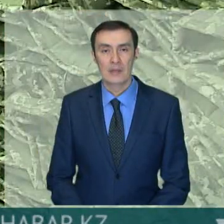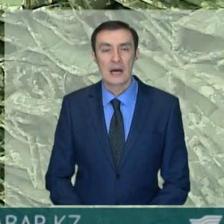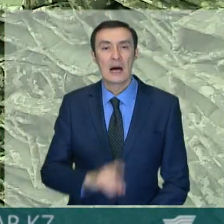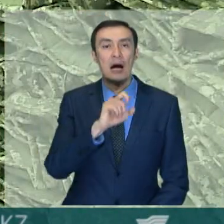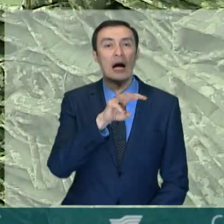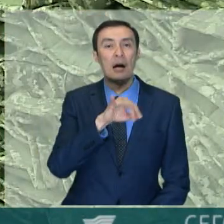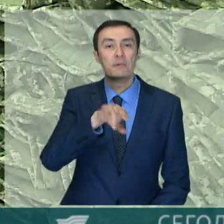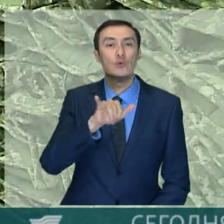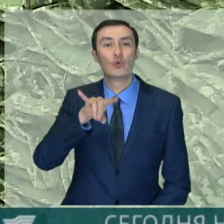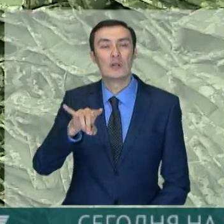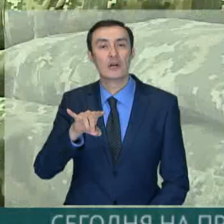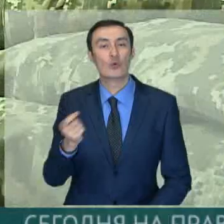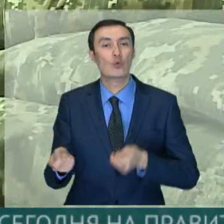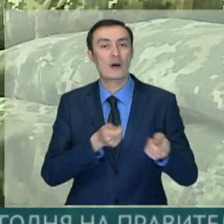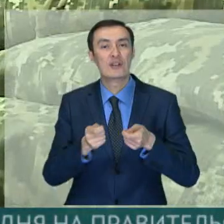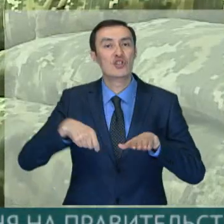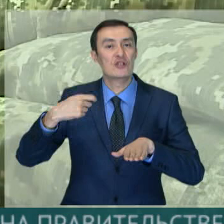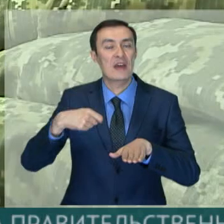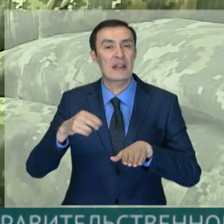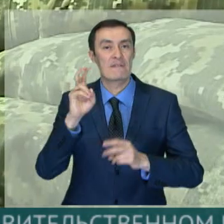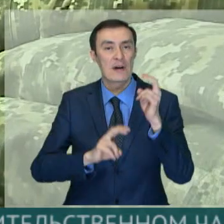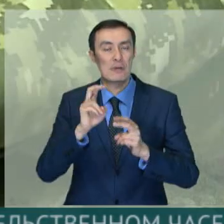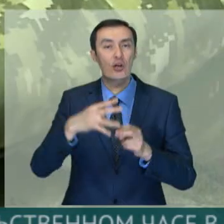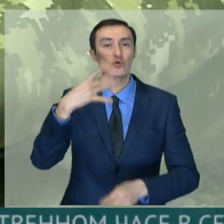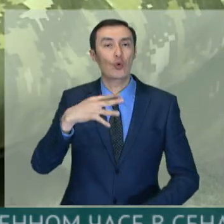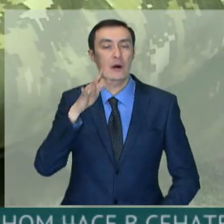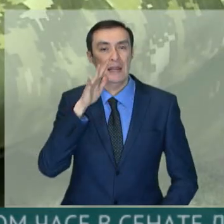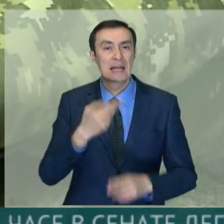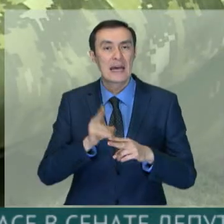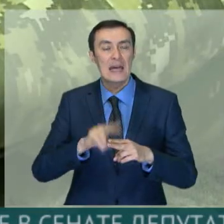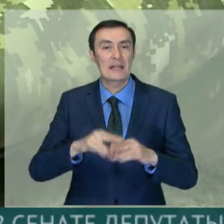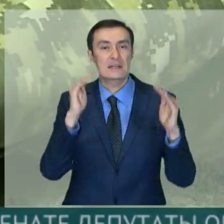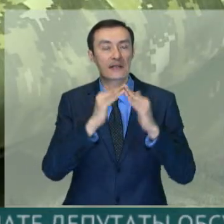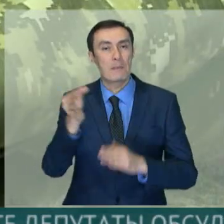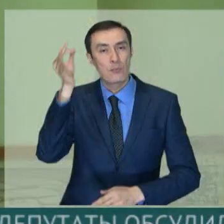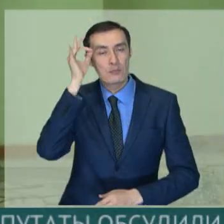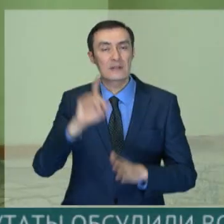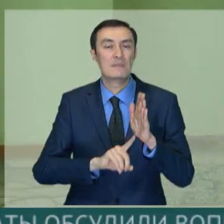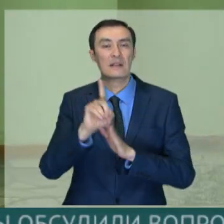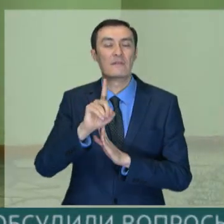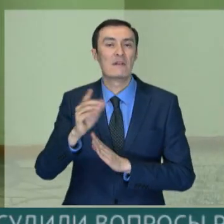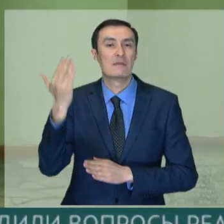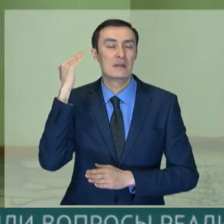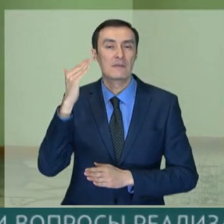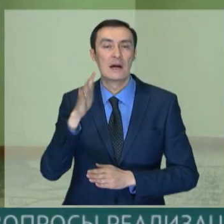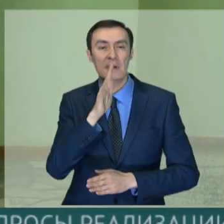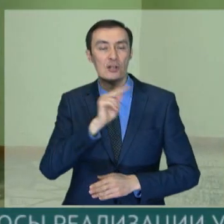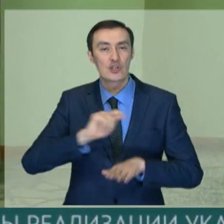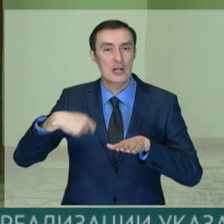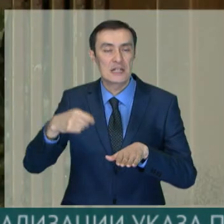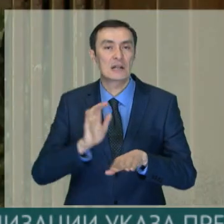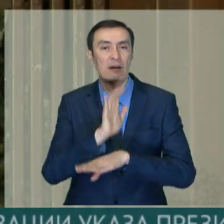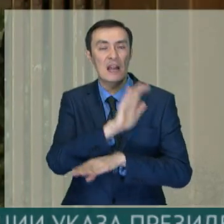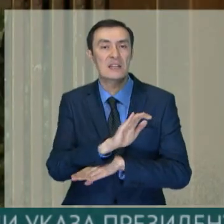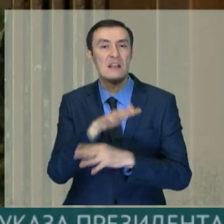Хамидулла Ержанов руководит швейной фабрикой вот уже без малого 40 лет. Эти стены помнят и первые сталинские пятилетки, и как шились и